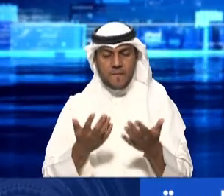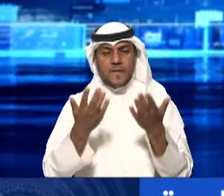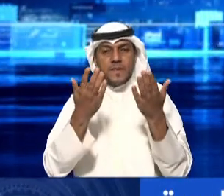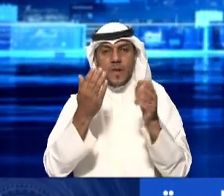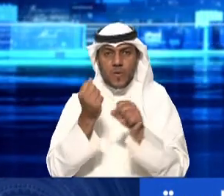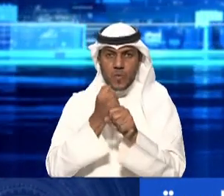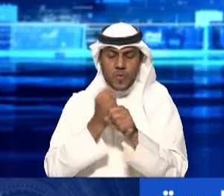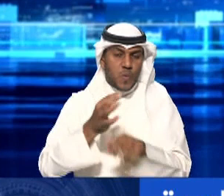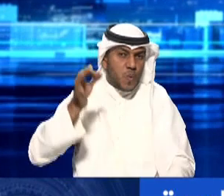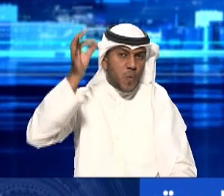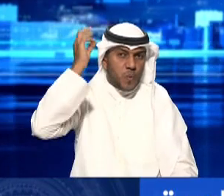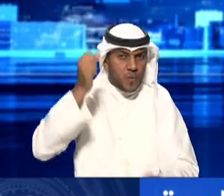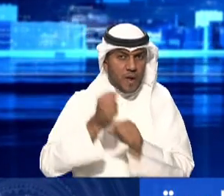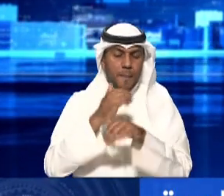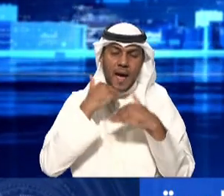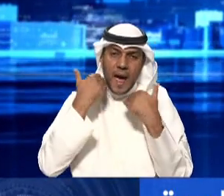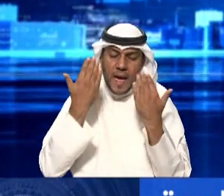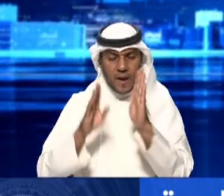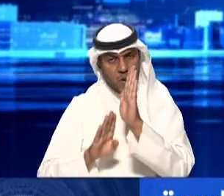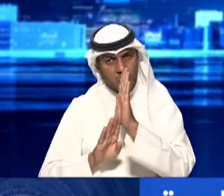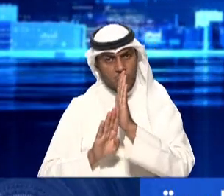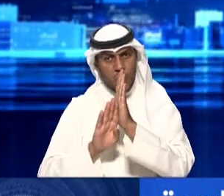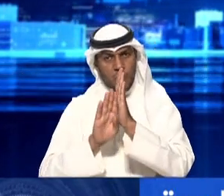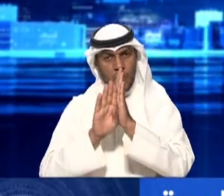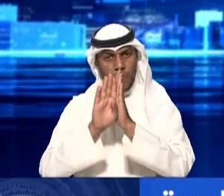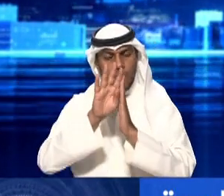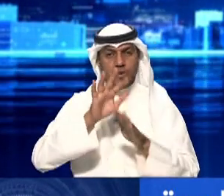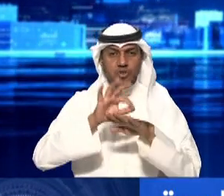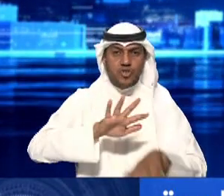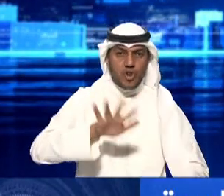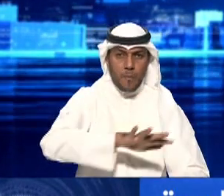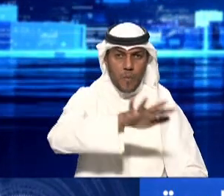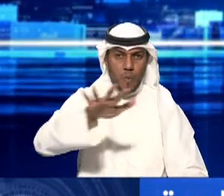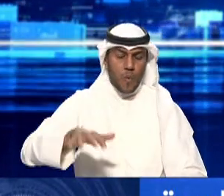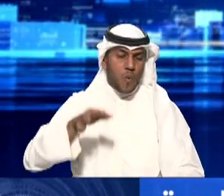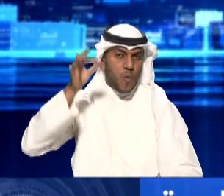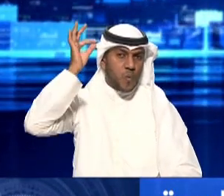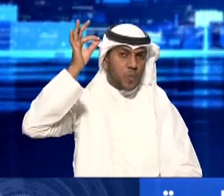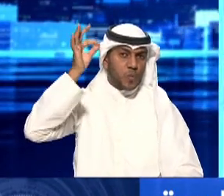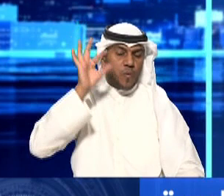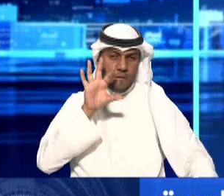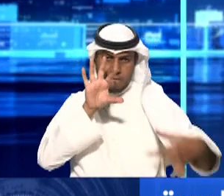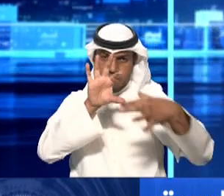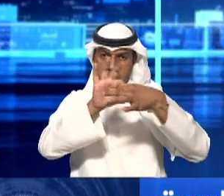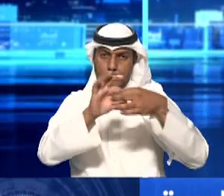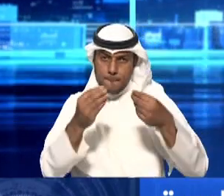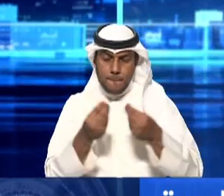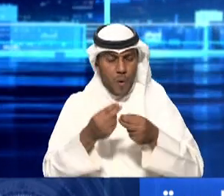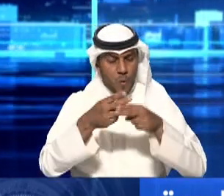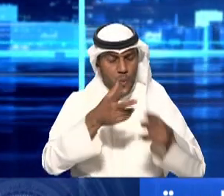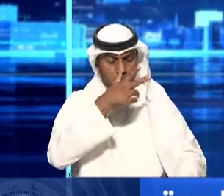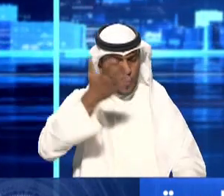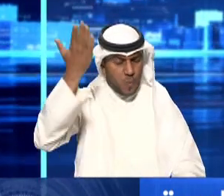والسداد لكل ما فيه خير ومصلحة الشعب التونسي الشقيق، مشيدا بالعلاقات الوطيدة التي تربط